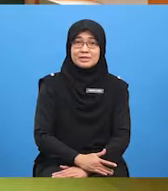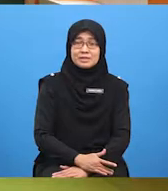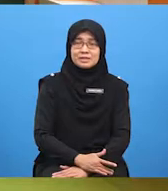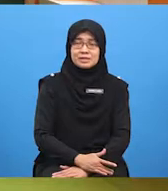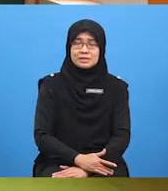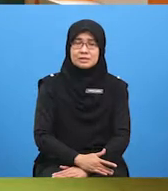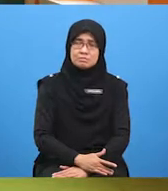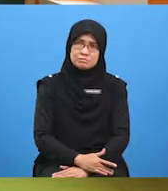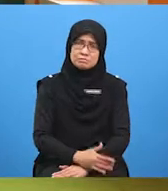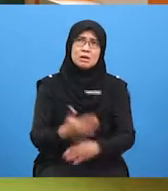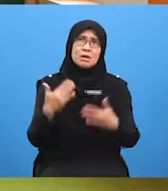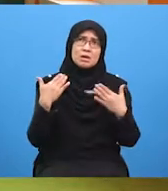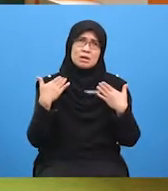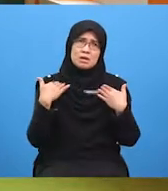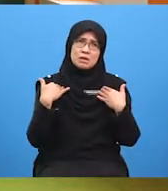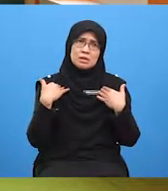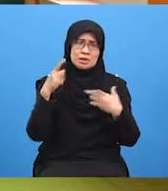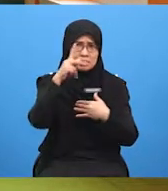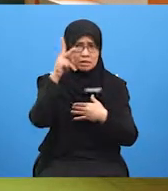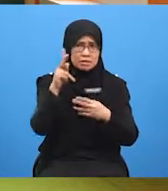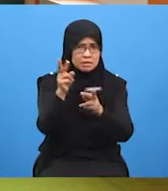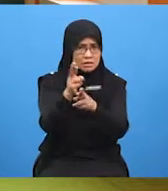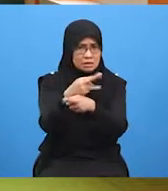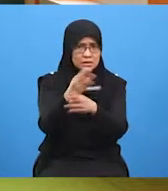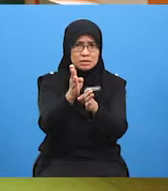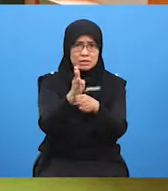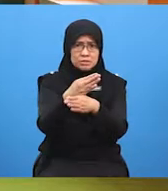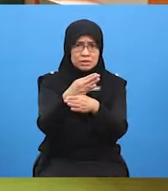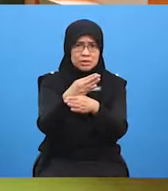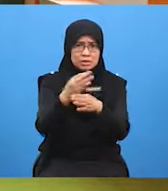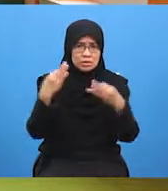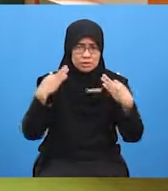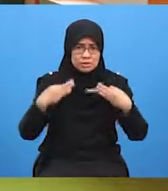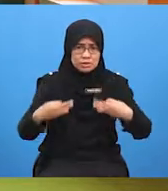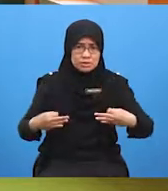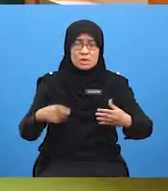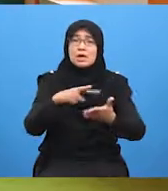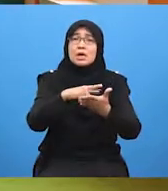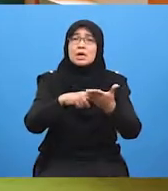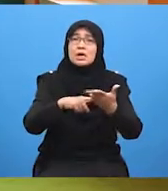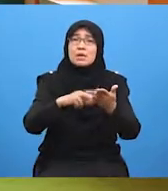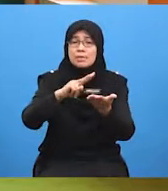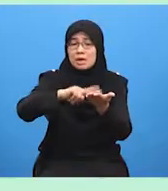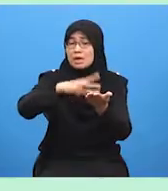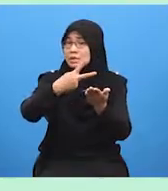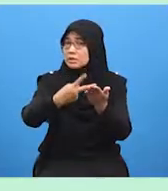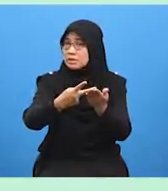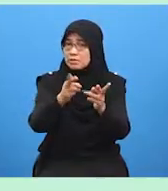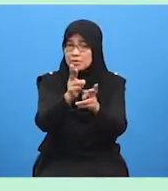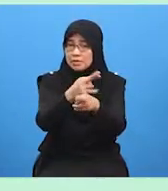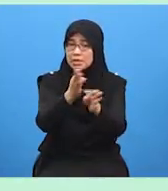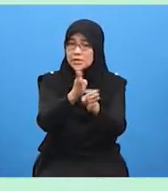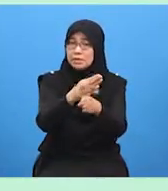Adakah itu dikatakan reka bentuk fashion? Mari kita lihat apakah takrif reka bentuk fashion.